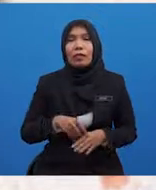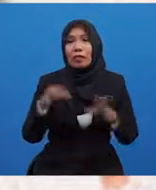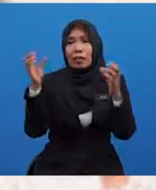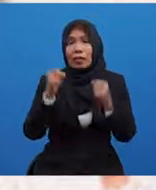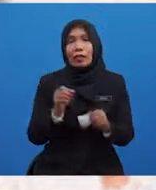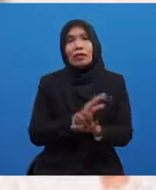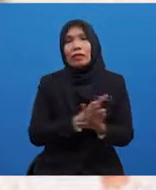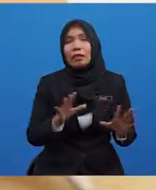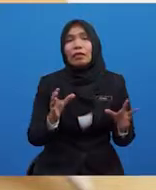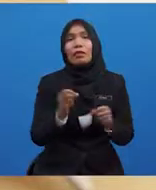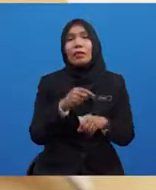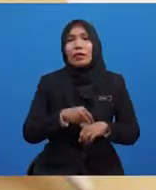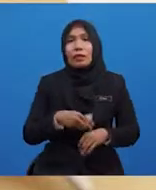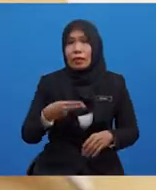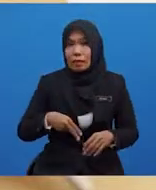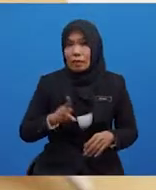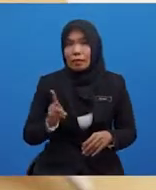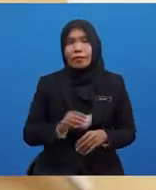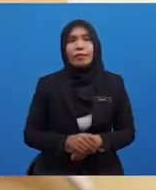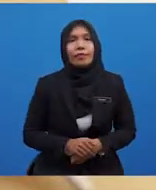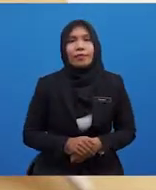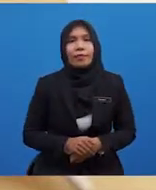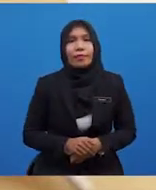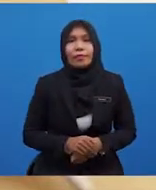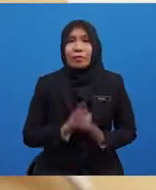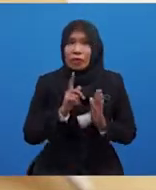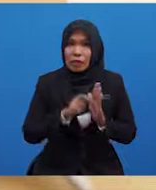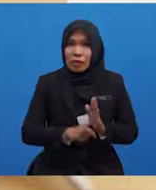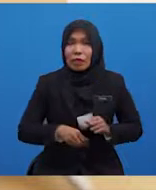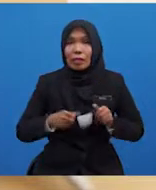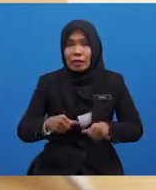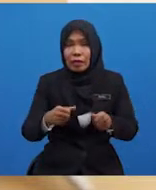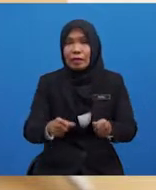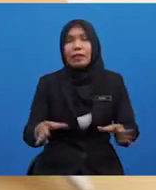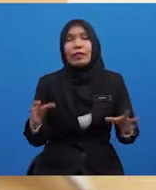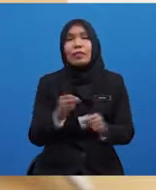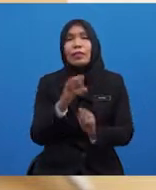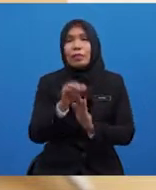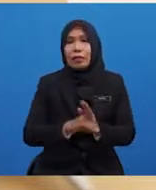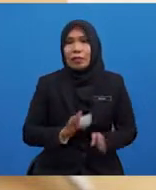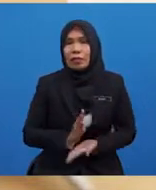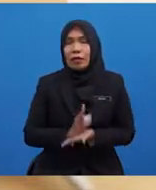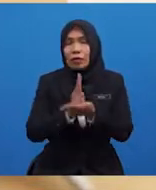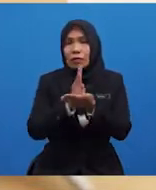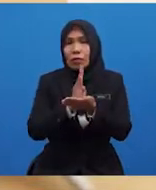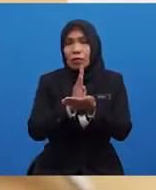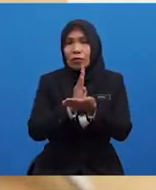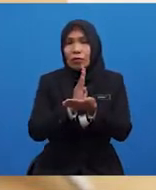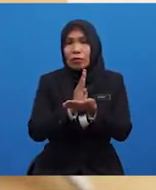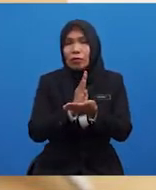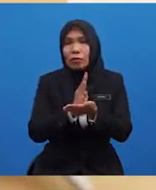dihasilkan. Carta alih dapat membantu dalam menyelesaikan masalah yang